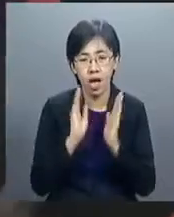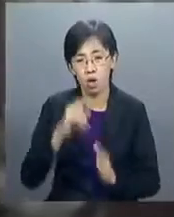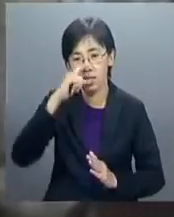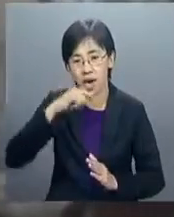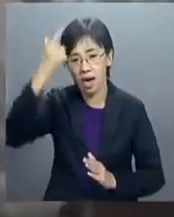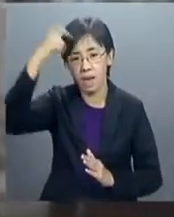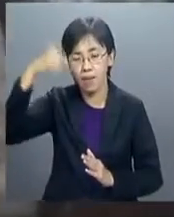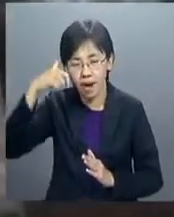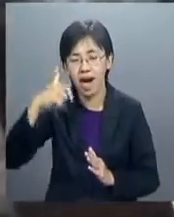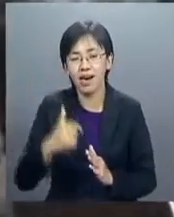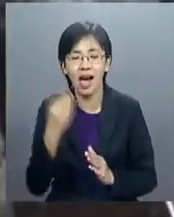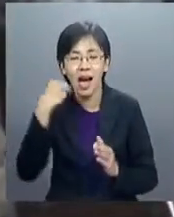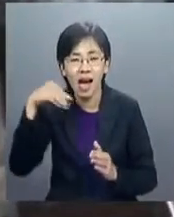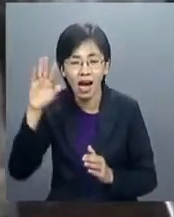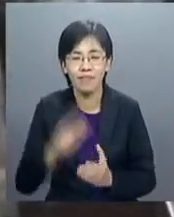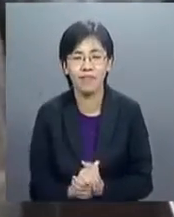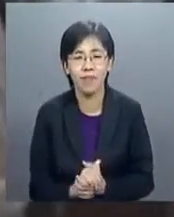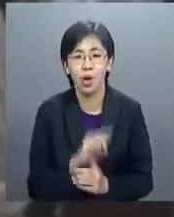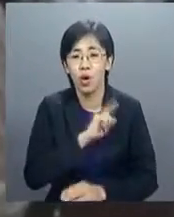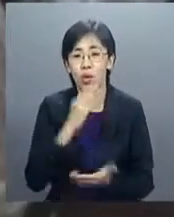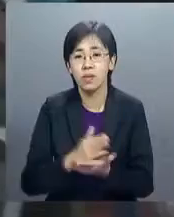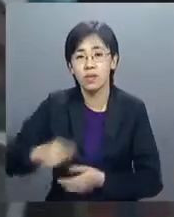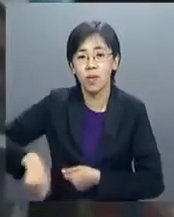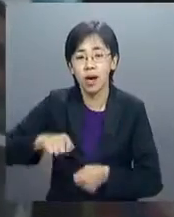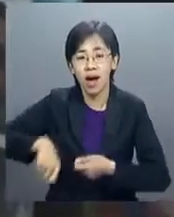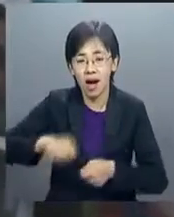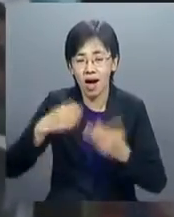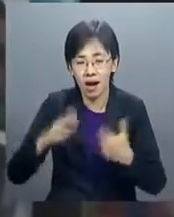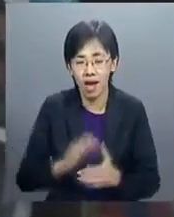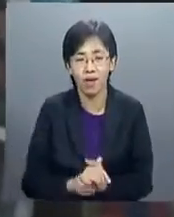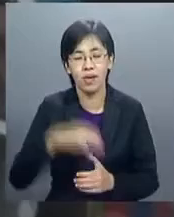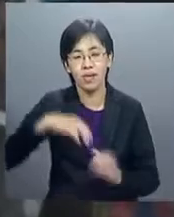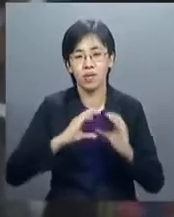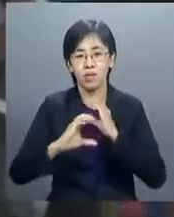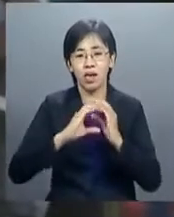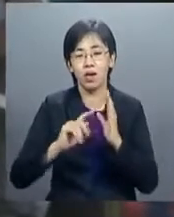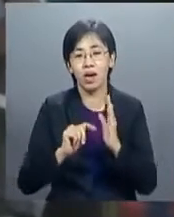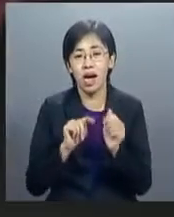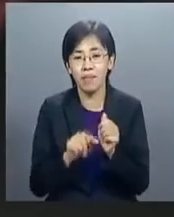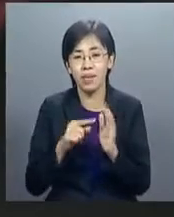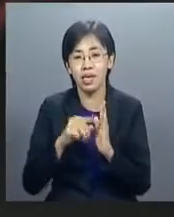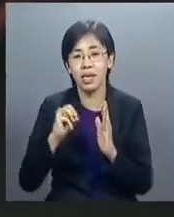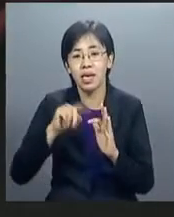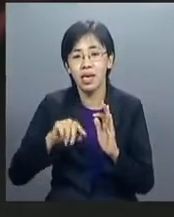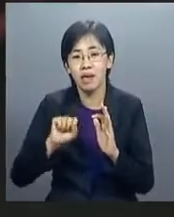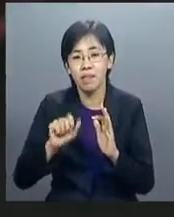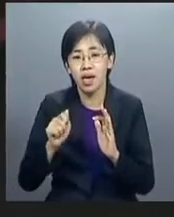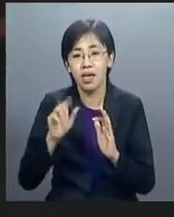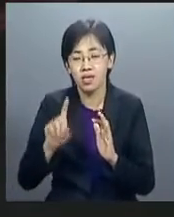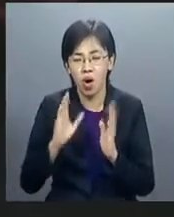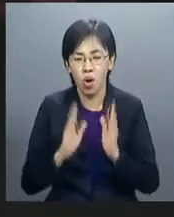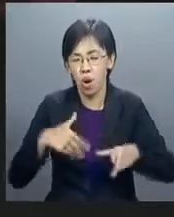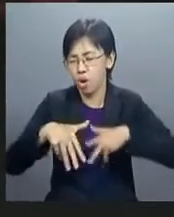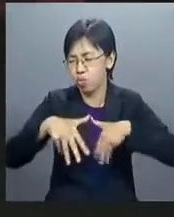าทยอยเดินทางกลับนะคะหลังจากที่หยุดช่วงเทศกาลสงกรานต์ทำให้ที่สถานีขนส่งผู้โดยสารอำเภอแม่สอดคึกคักทางเจ้าหน้า